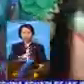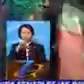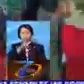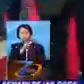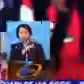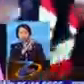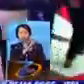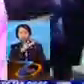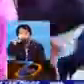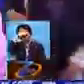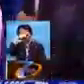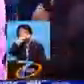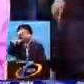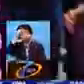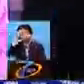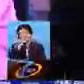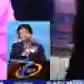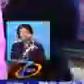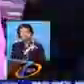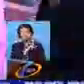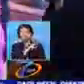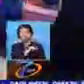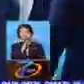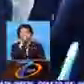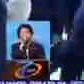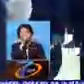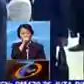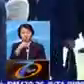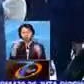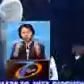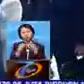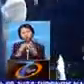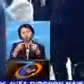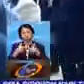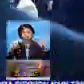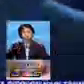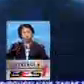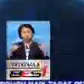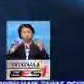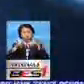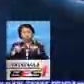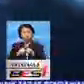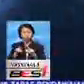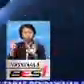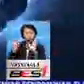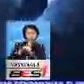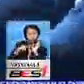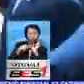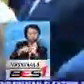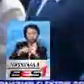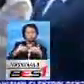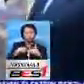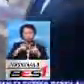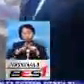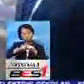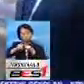menteri besar dari Johor dan Terengganu dan ketua menteri Melaka. Jumlah delegasi yang besar ini seolah-olah menggambarkan ada